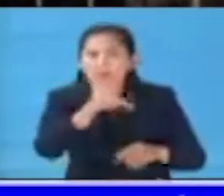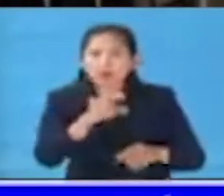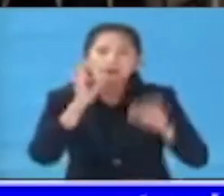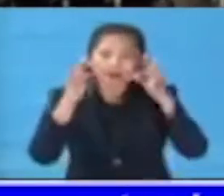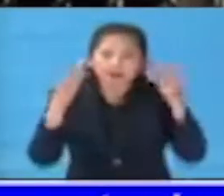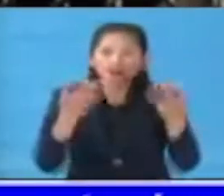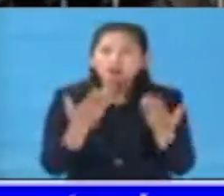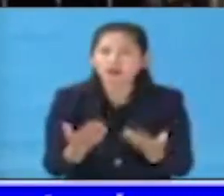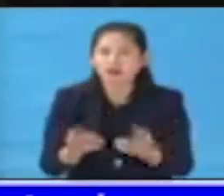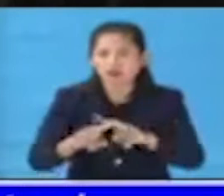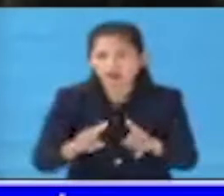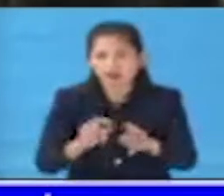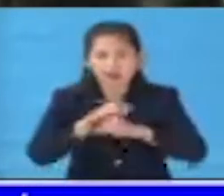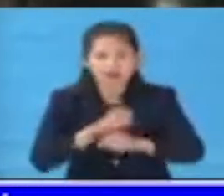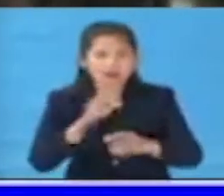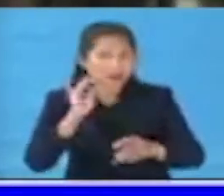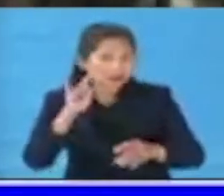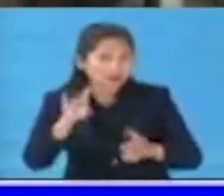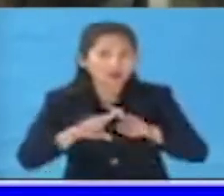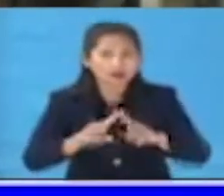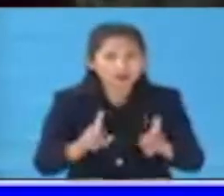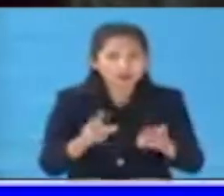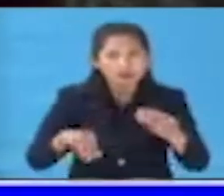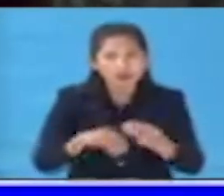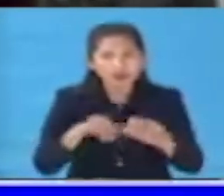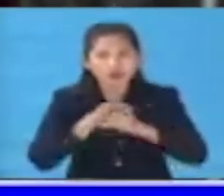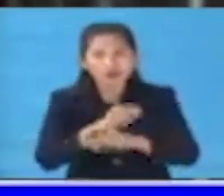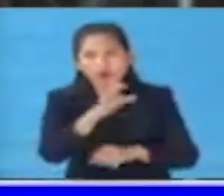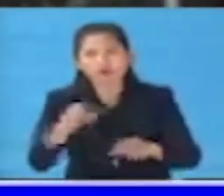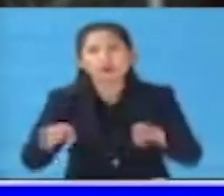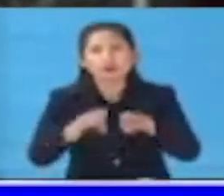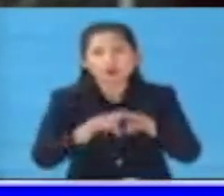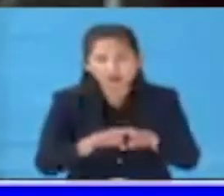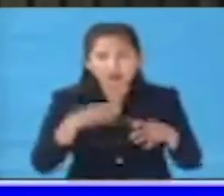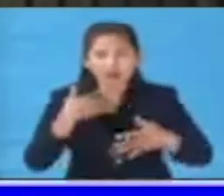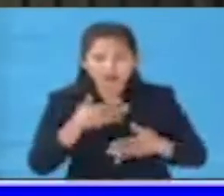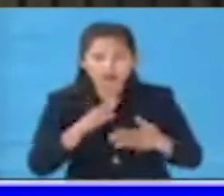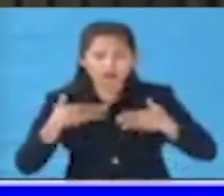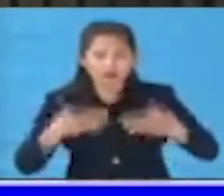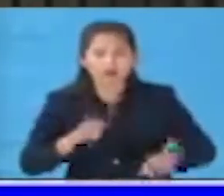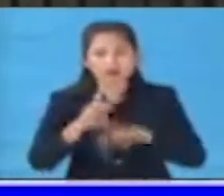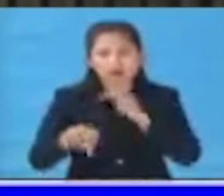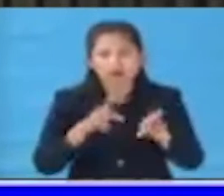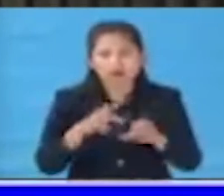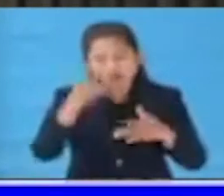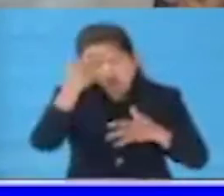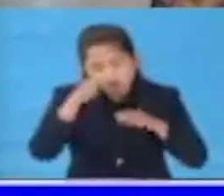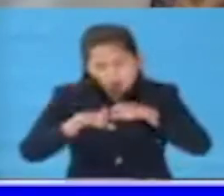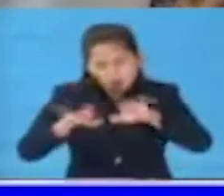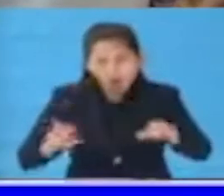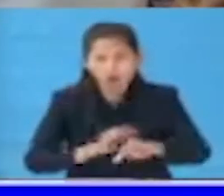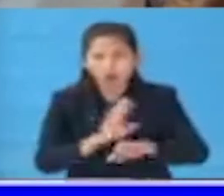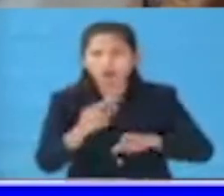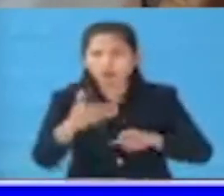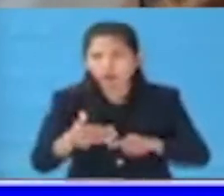ងឆ្មានេះមិនត្រឹមតែជាការការពារសត្វប៉ុណ្ណោះទេប៉ុន្តែថែមទាំងការពារមនុស្សផងដែរពីហានិភ័យសុខភាពសាធារណៈព្រោះជំងឺរាតត្បាត